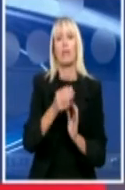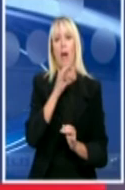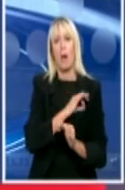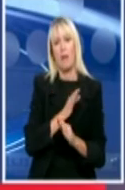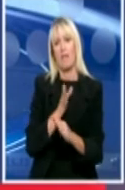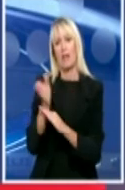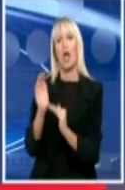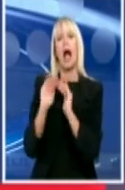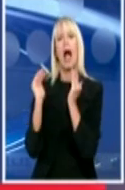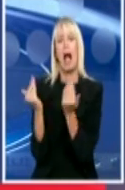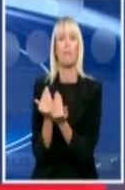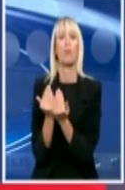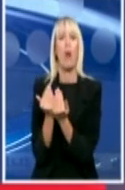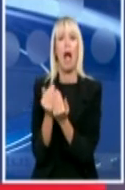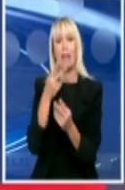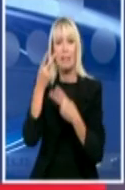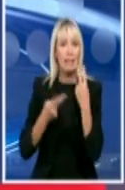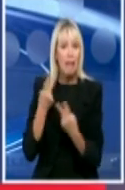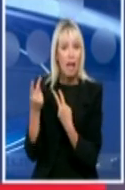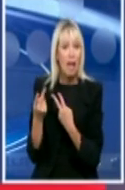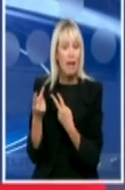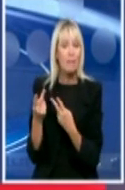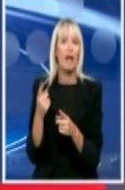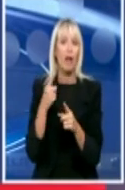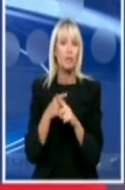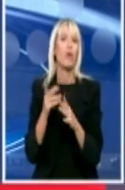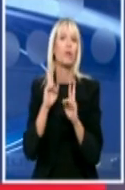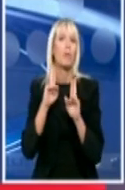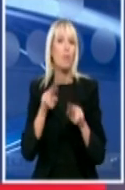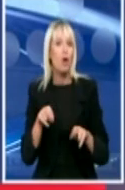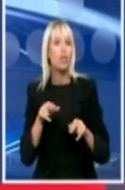taj način možemo kontrolisati i, kažem, tu nestabilnu situaciju.